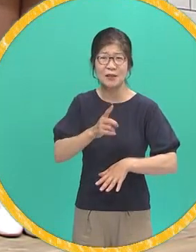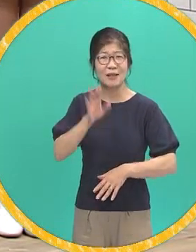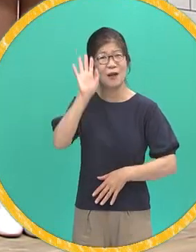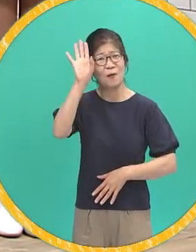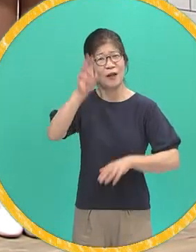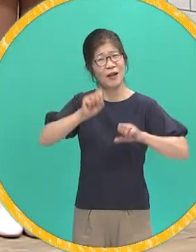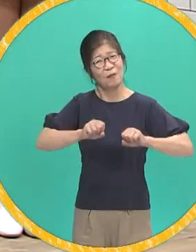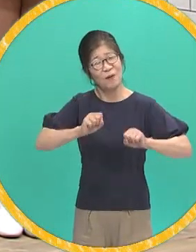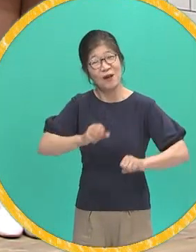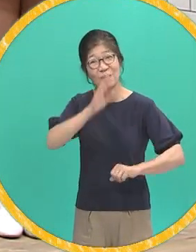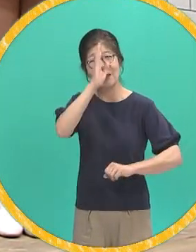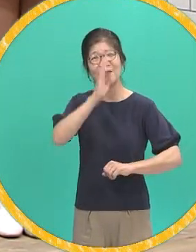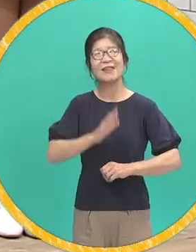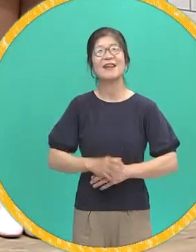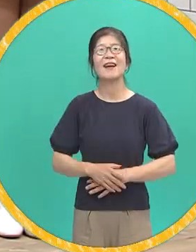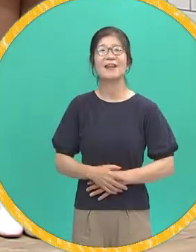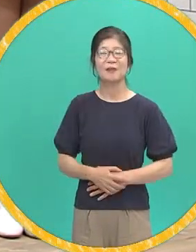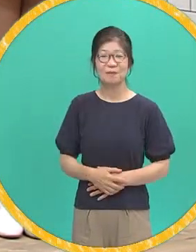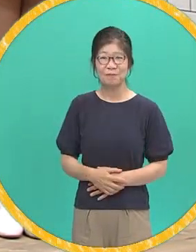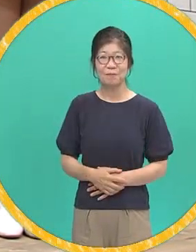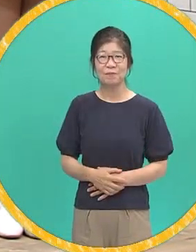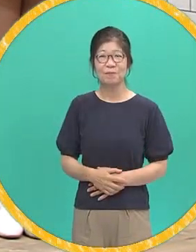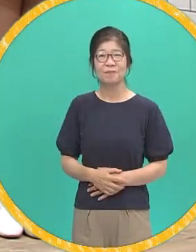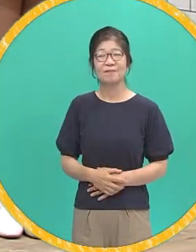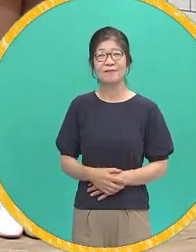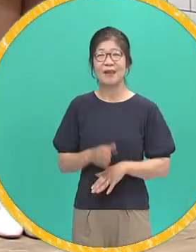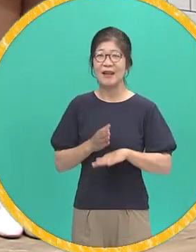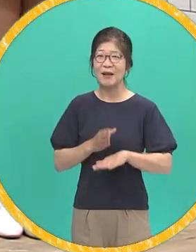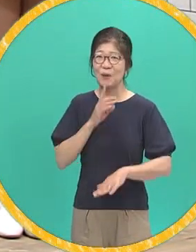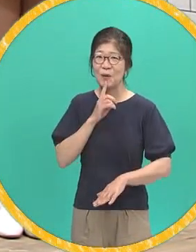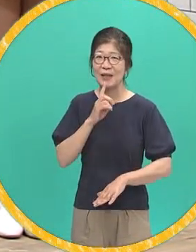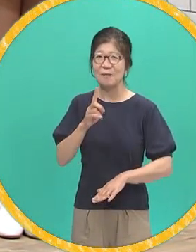ありがとうございますありがとうございましたありがとうございます